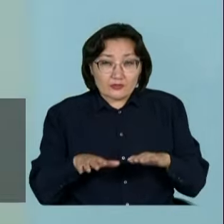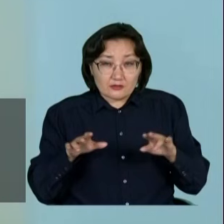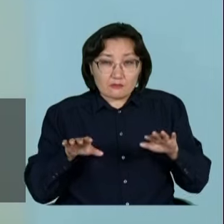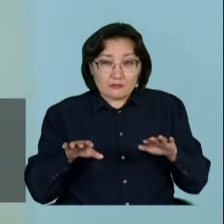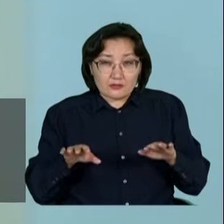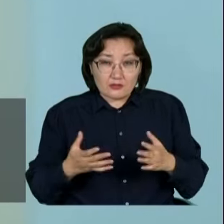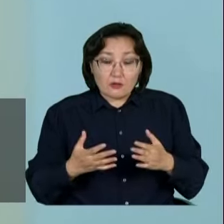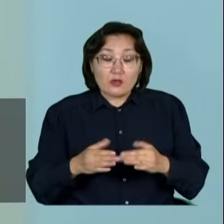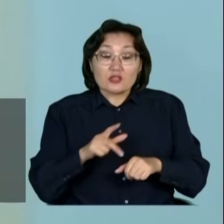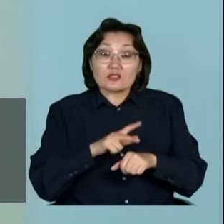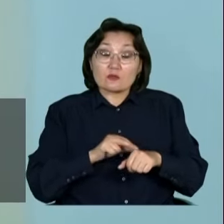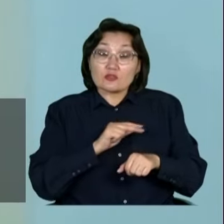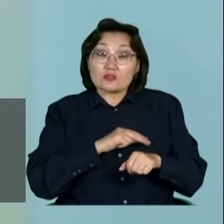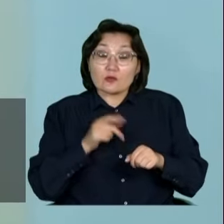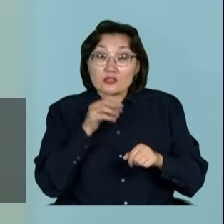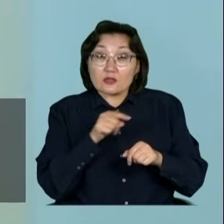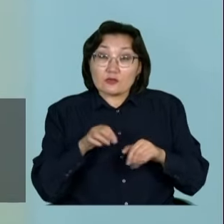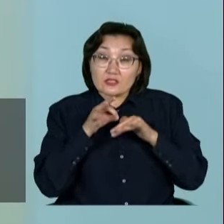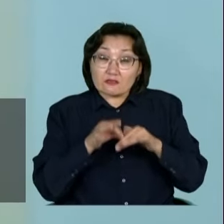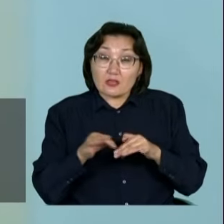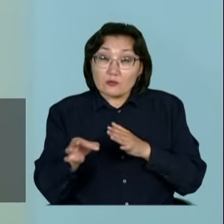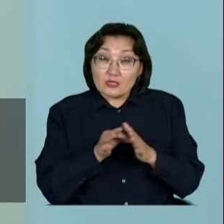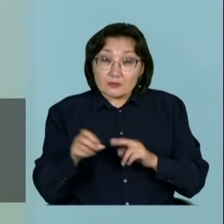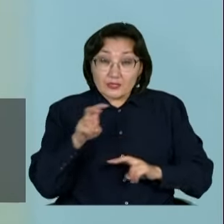преступления. Сотрудниками полиции в ходе проведения